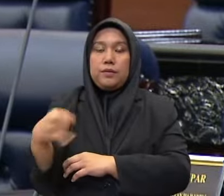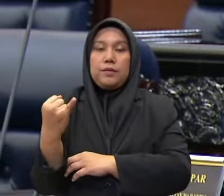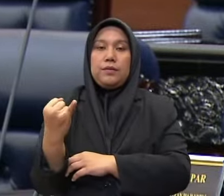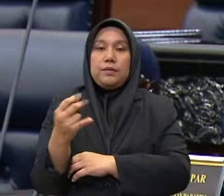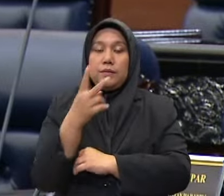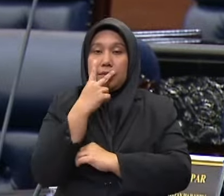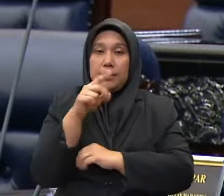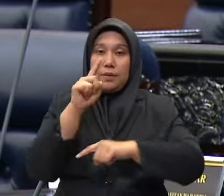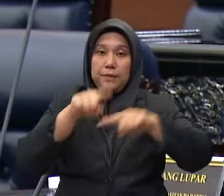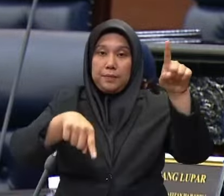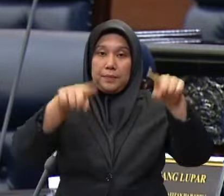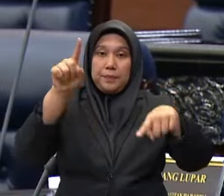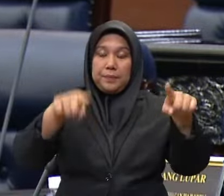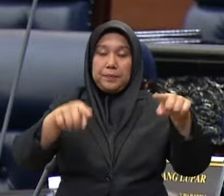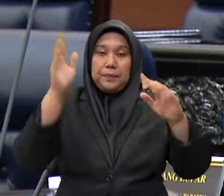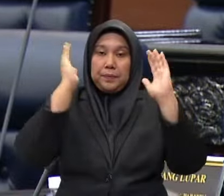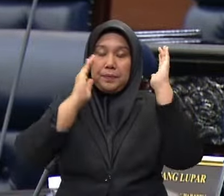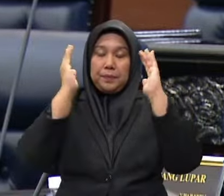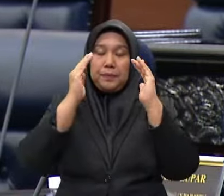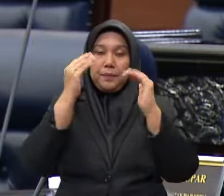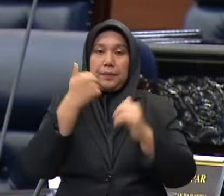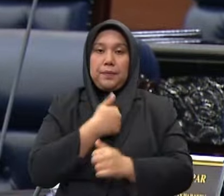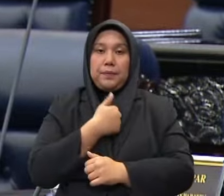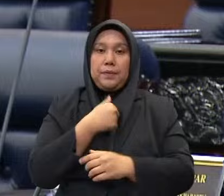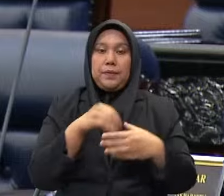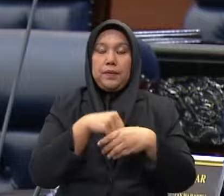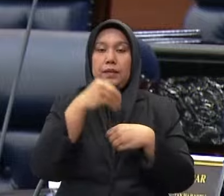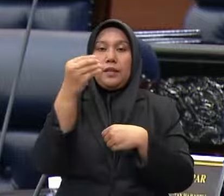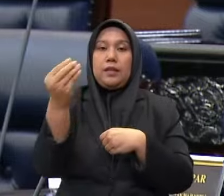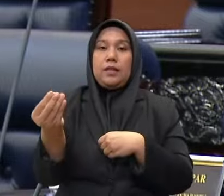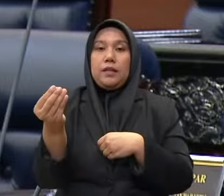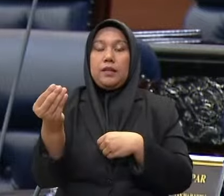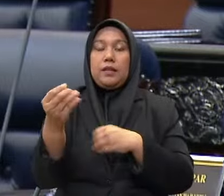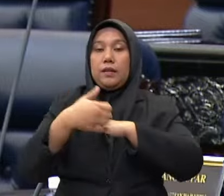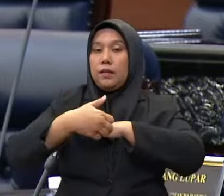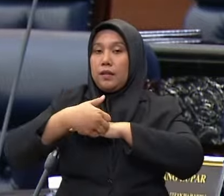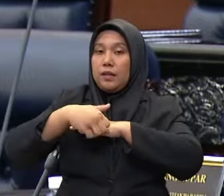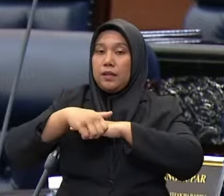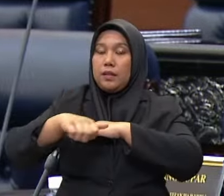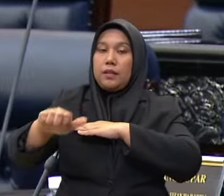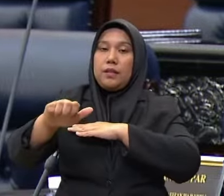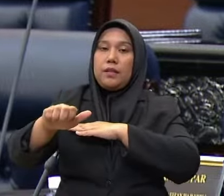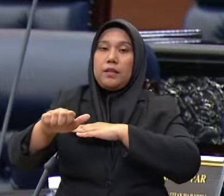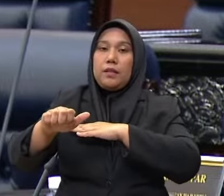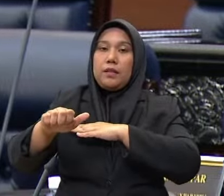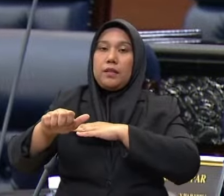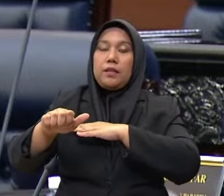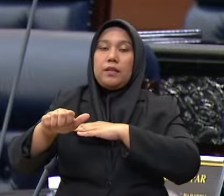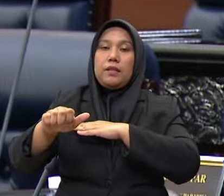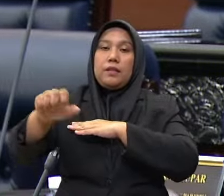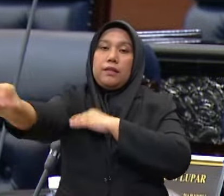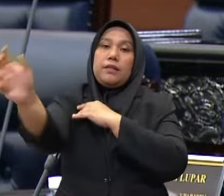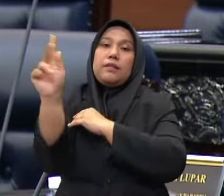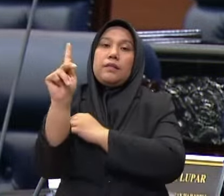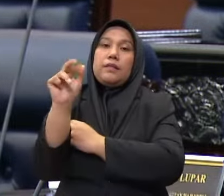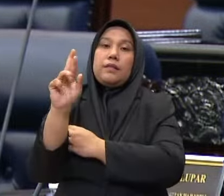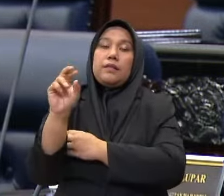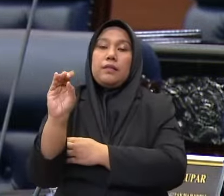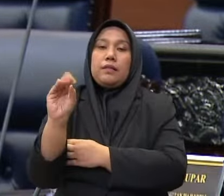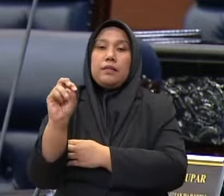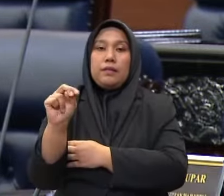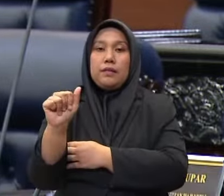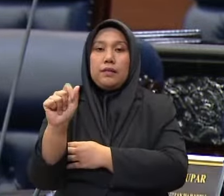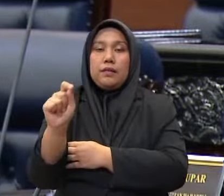statistik Malaysia kita sendiri pengeluaran ke luar negara maksud eksport dari segi rare Earth carbonate adalah